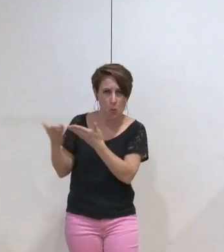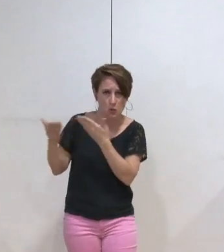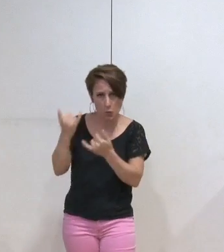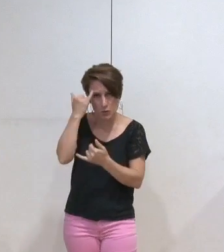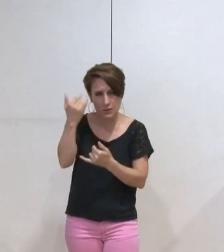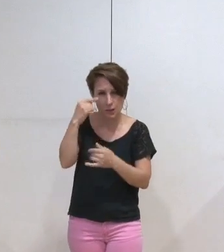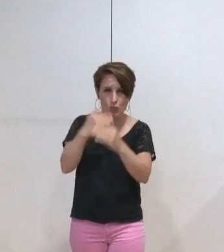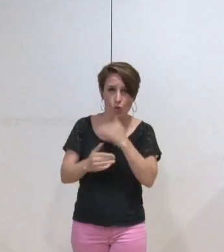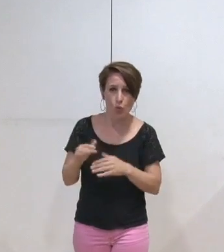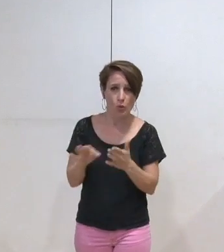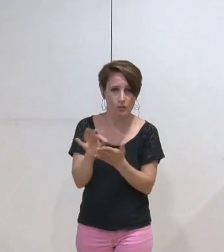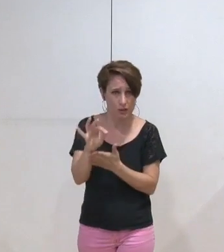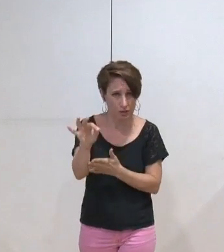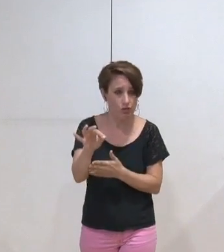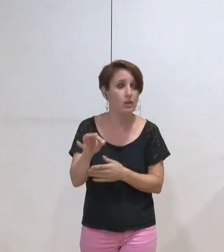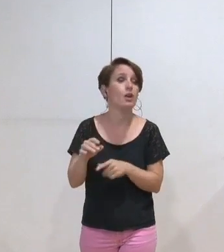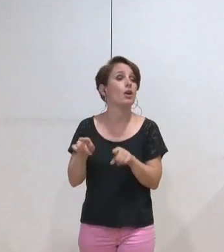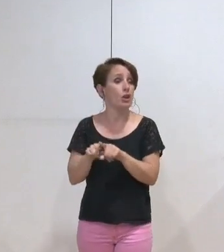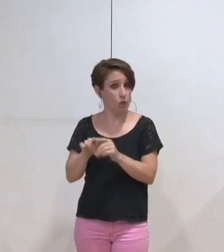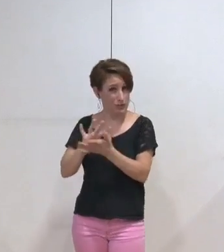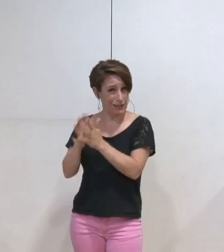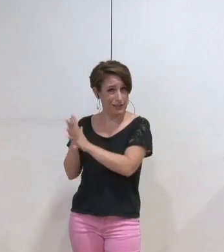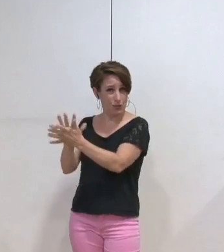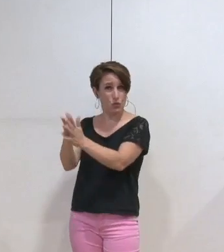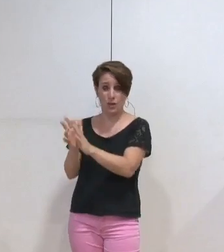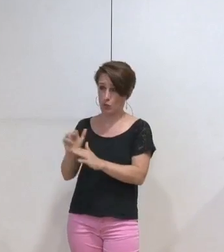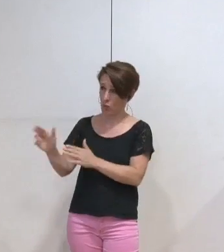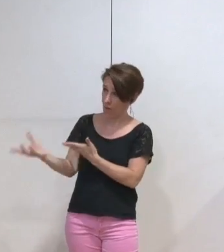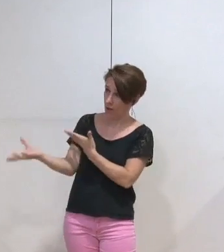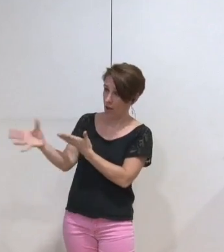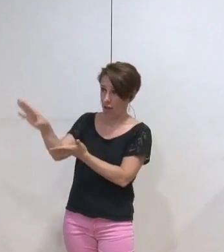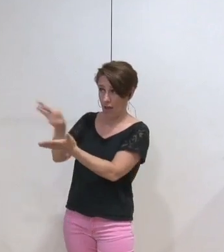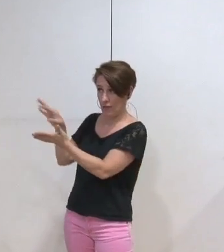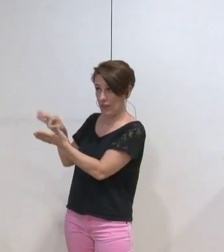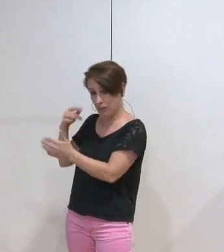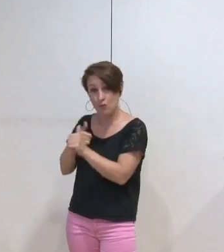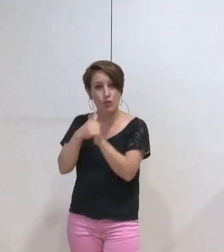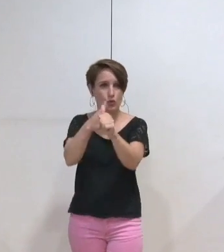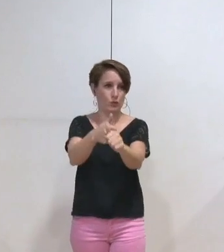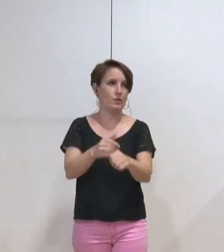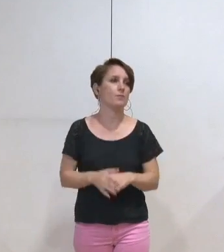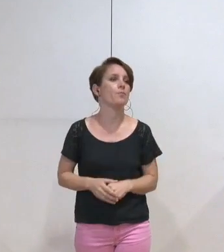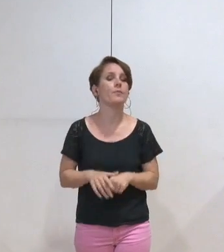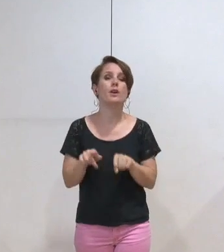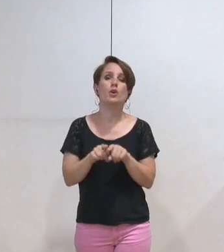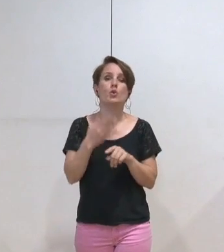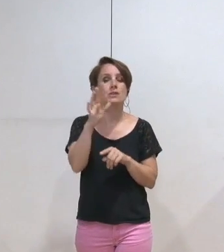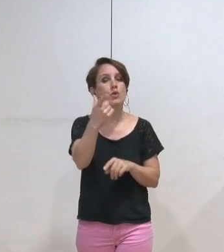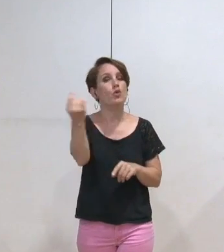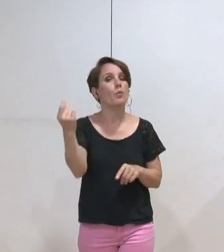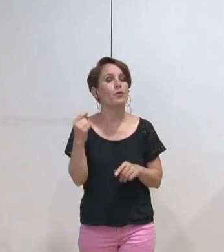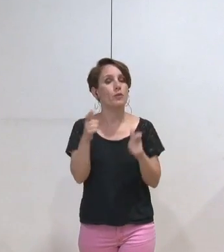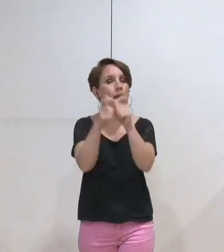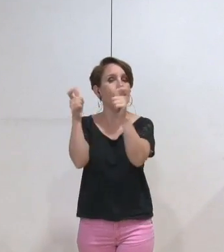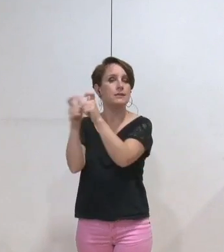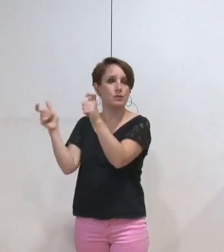elles seront présentes aussi et invitées dans le cadre du suivi le CCAS travaille aussi avec ses partenaires institutionnels sans